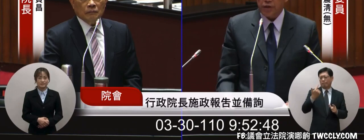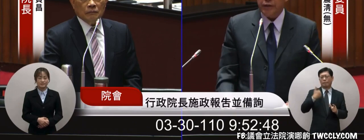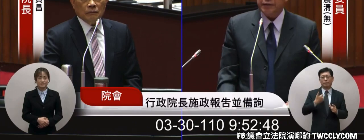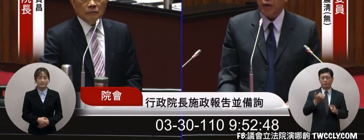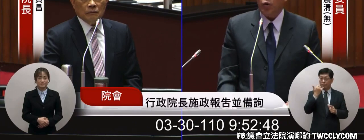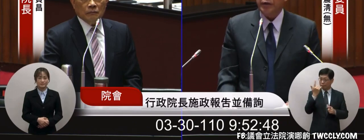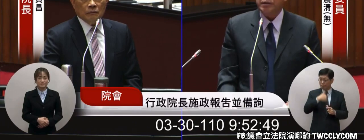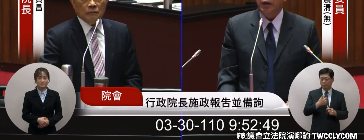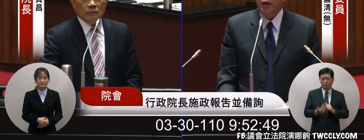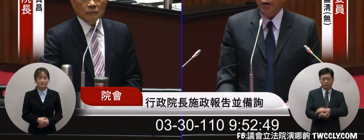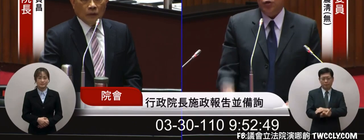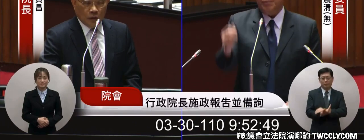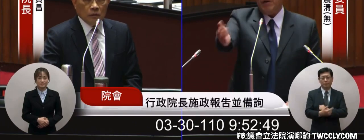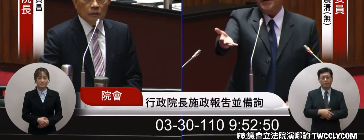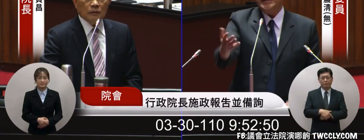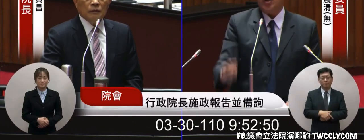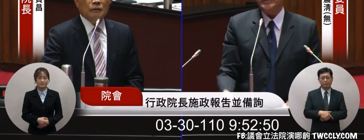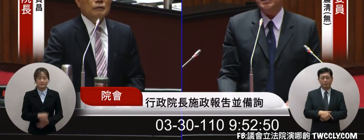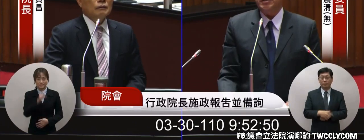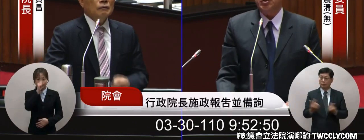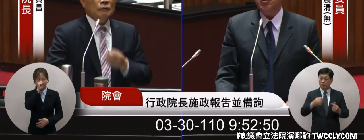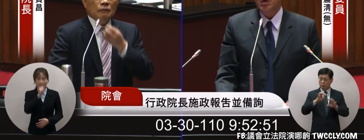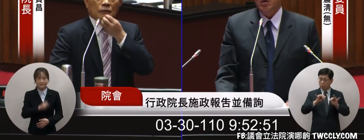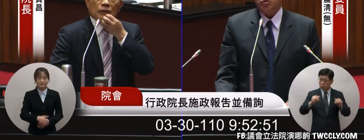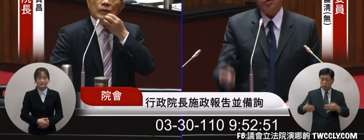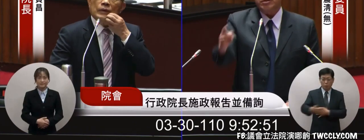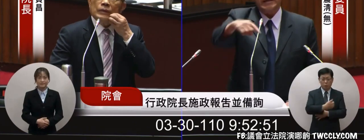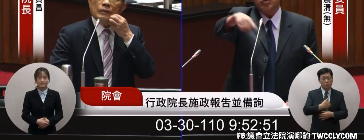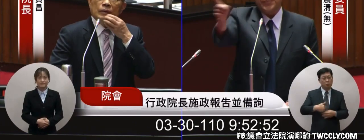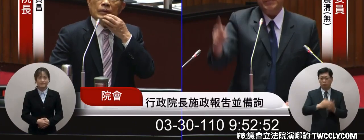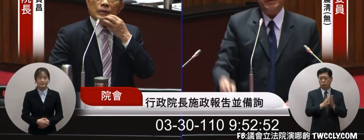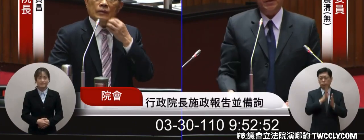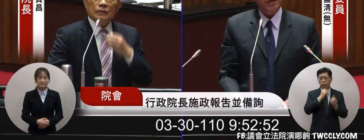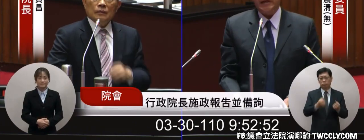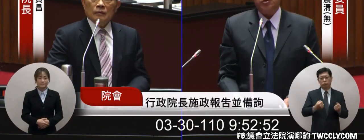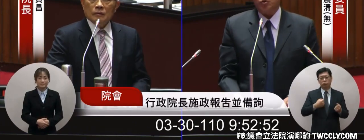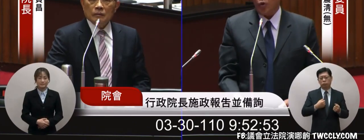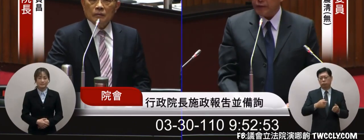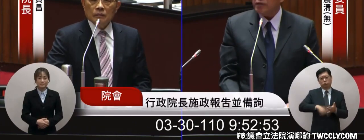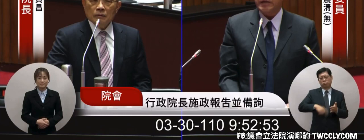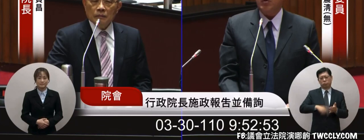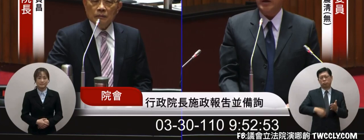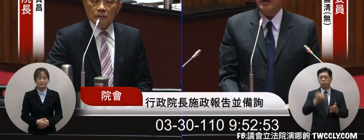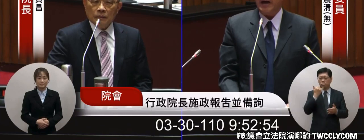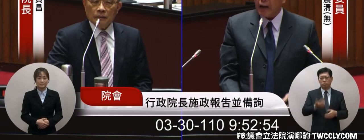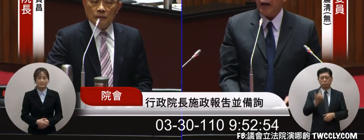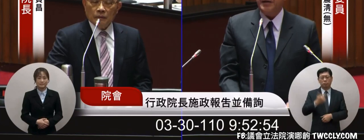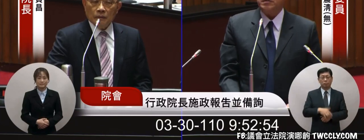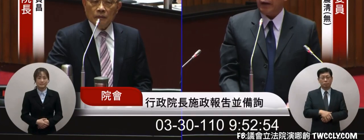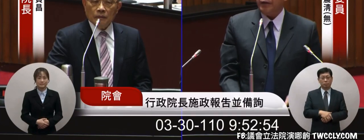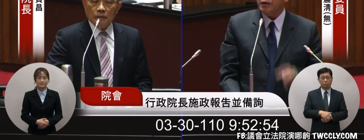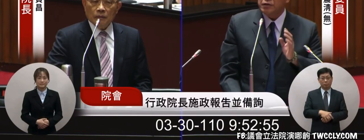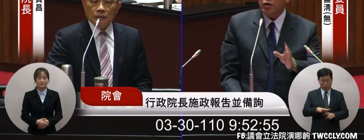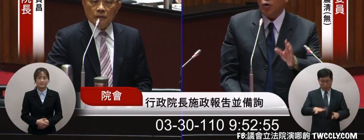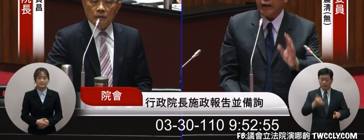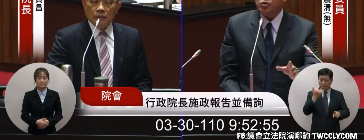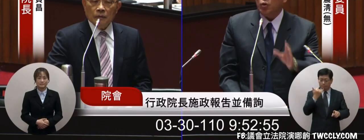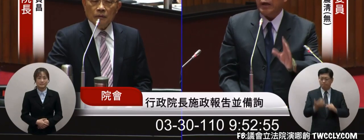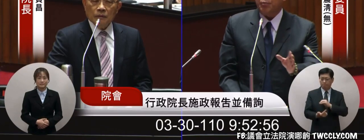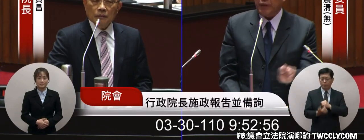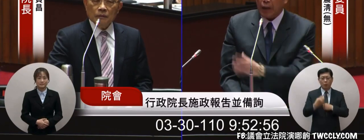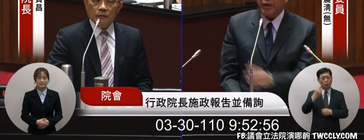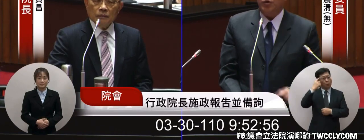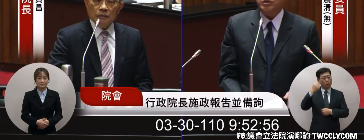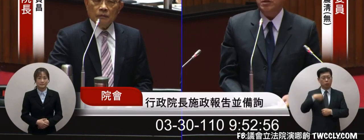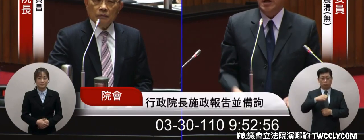是不是可以來加快一下因為保安他的土地情緒都是在最平面的應該速度可以加快如果這樣大家更能夠感